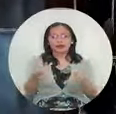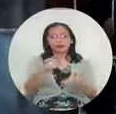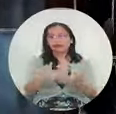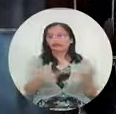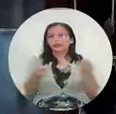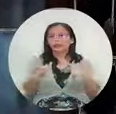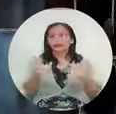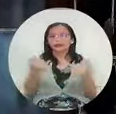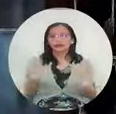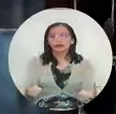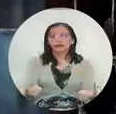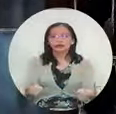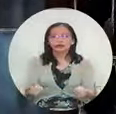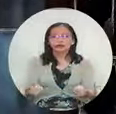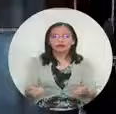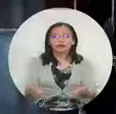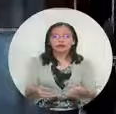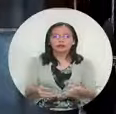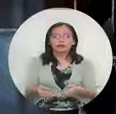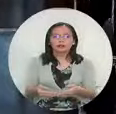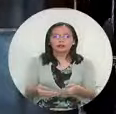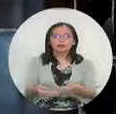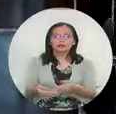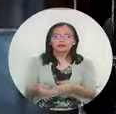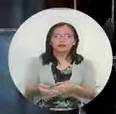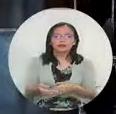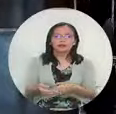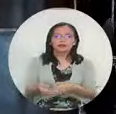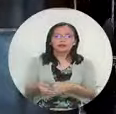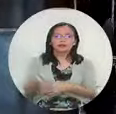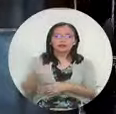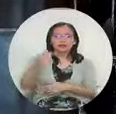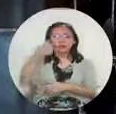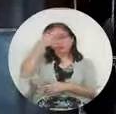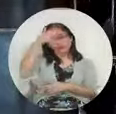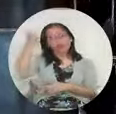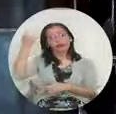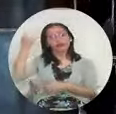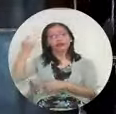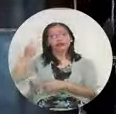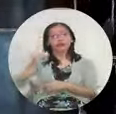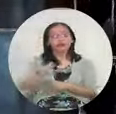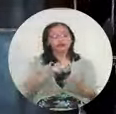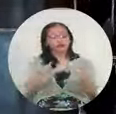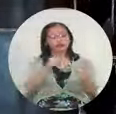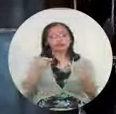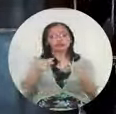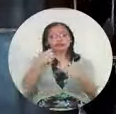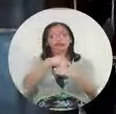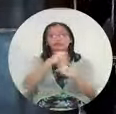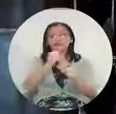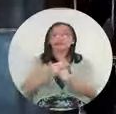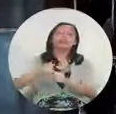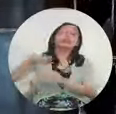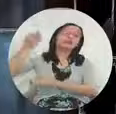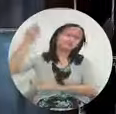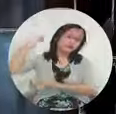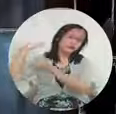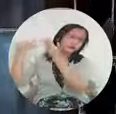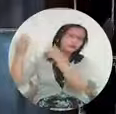The accomplishments that you have today are the products of the choices that you made in the